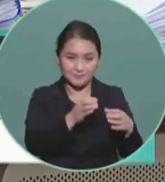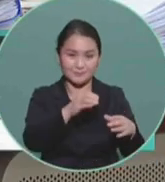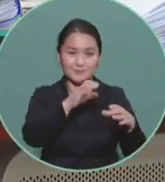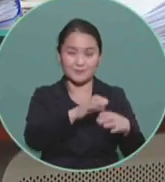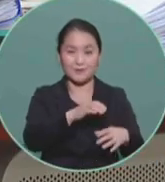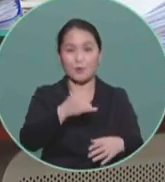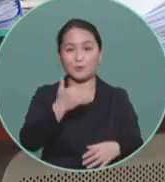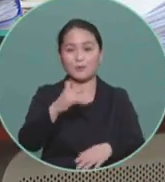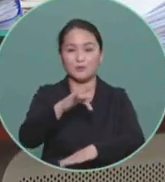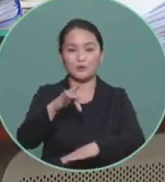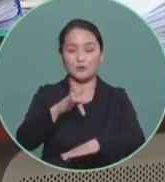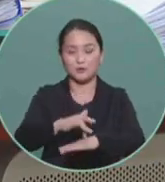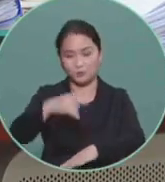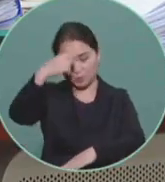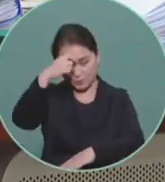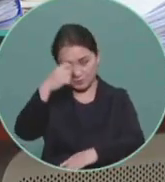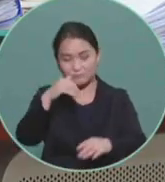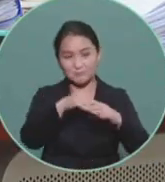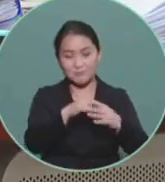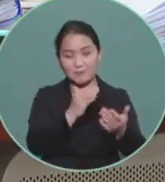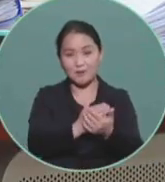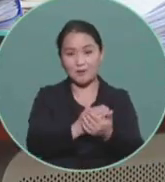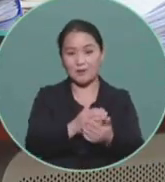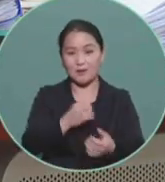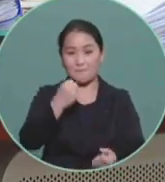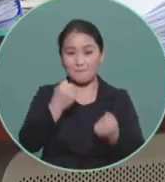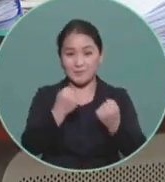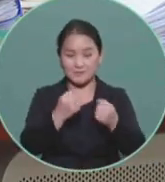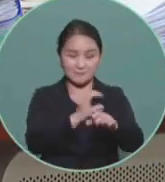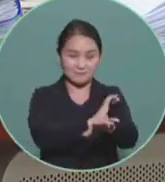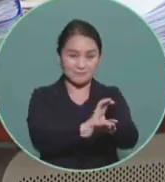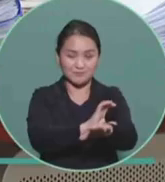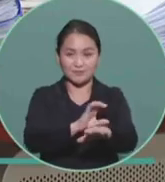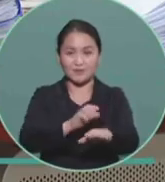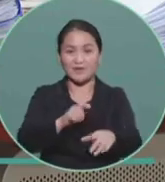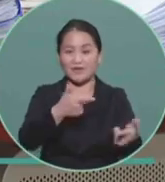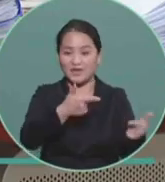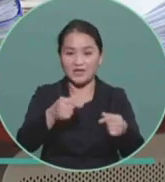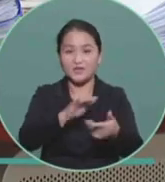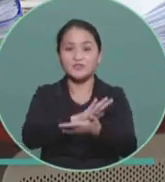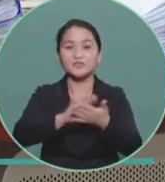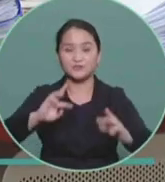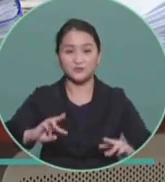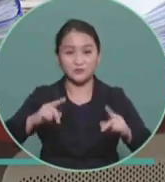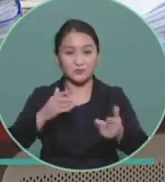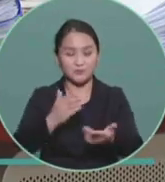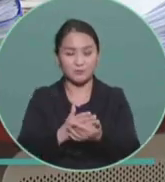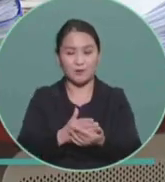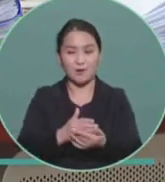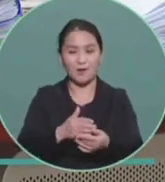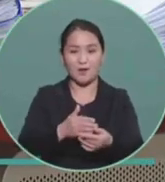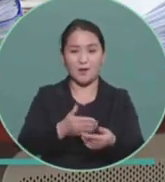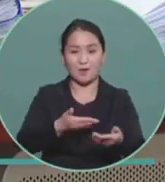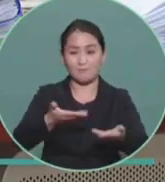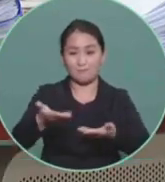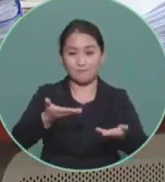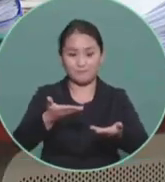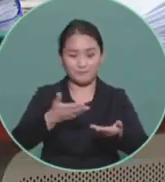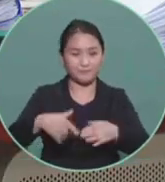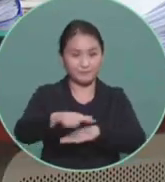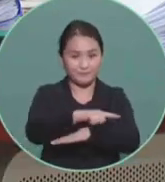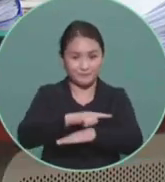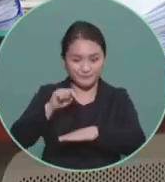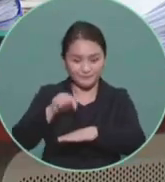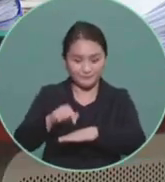бүгдийн төрөөслөлд өгчихсөн. Тээврийн одоо компаниудтай гэрээг шинчилээд хийчихсэн. Борлуулалтын цэгийн одоо ажилуулах